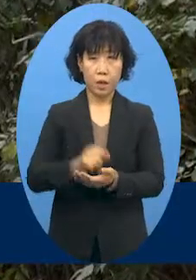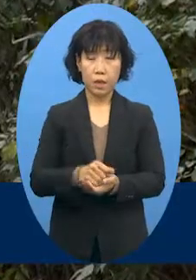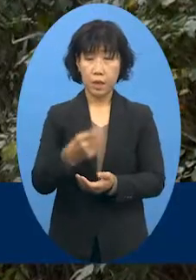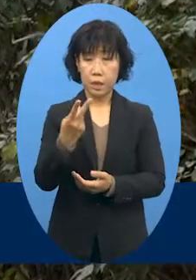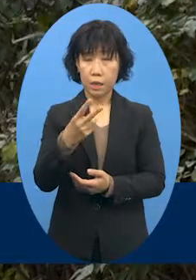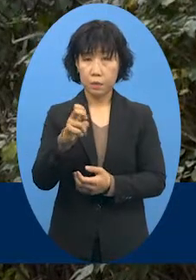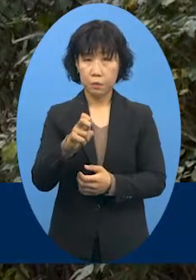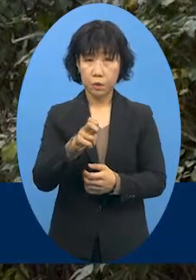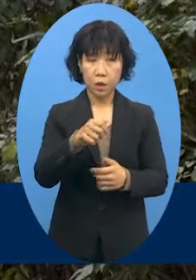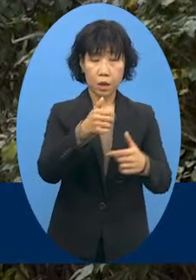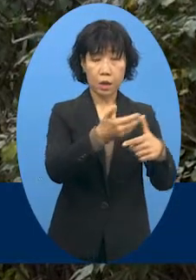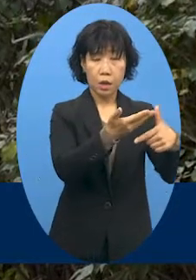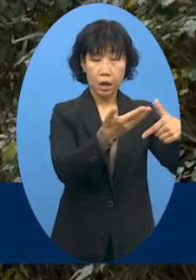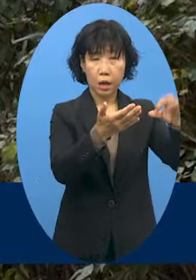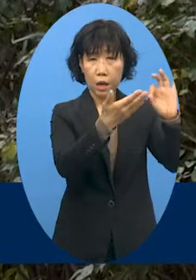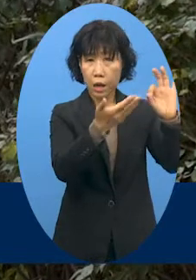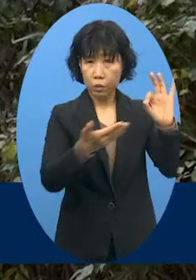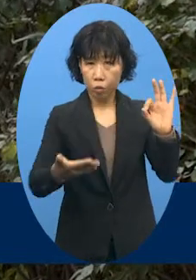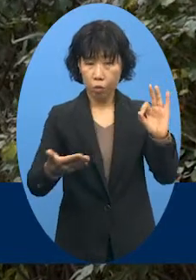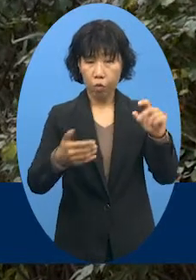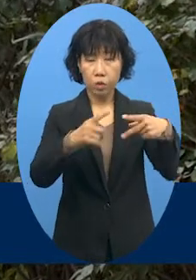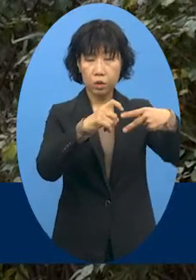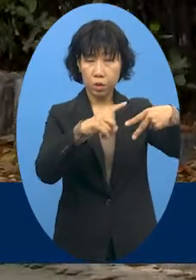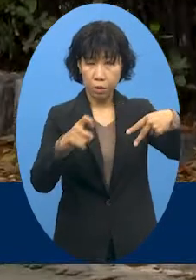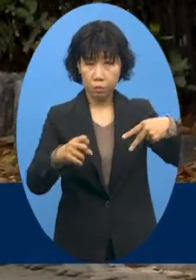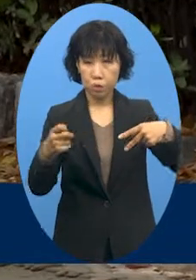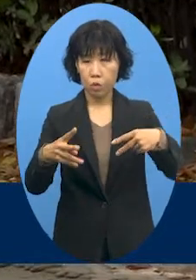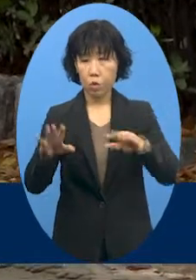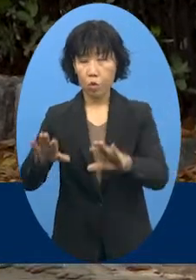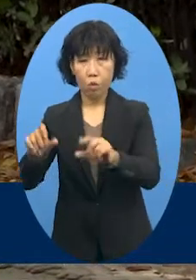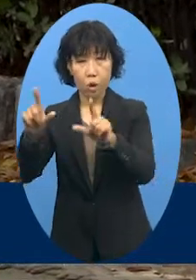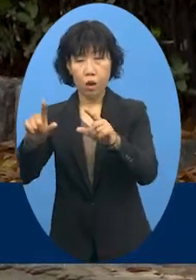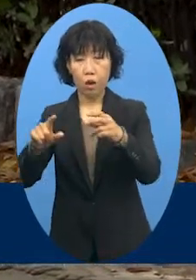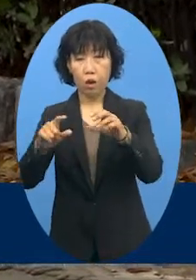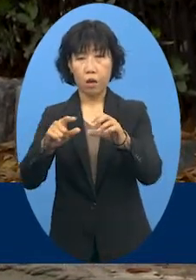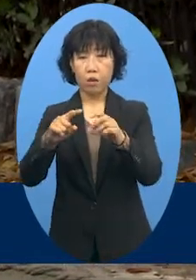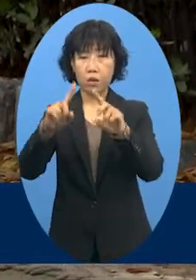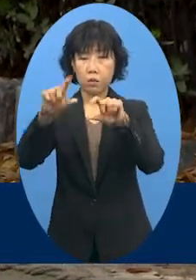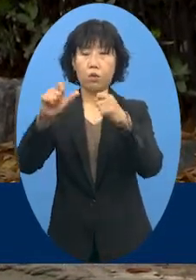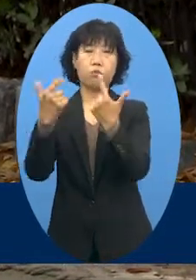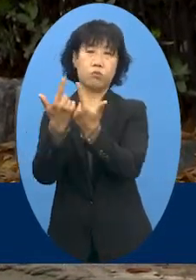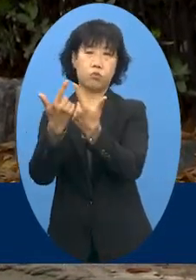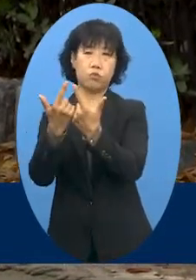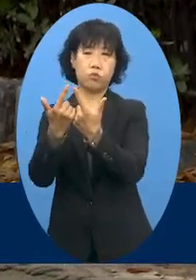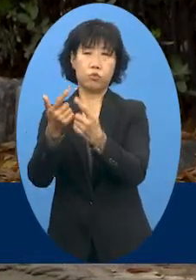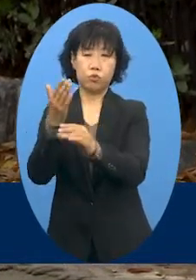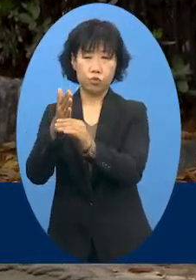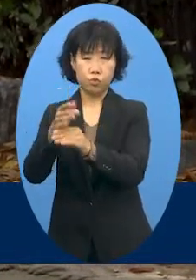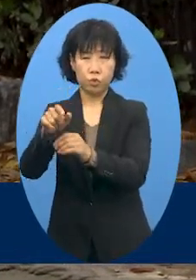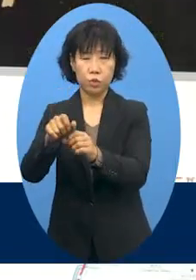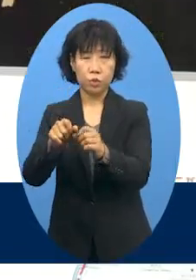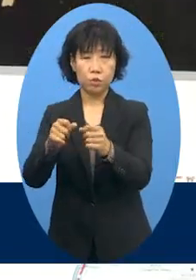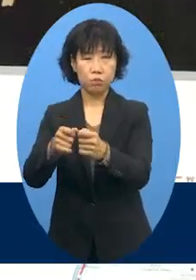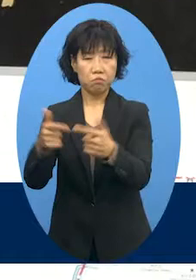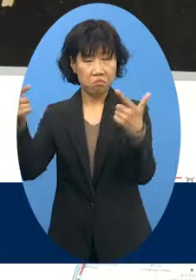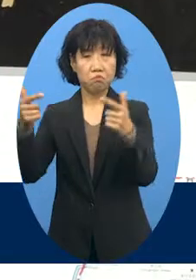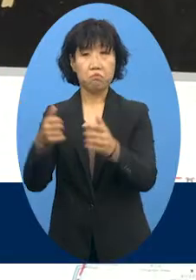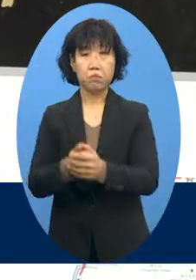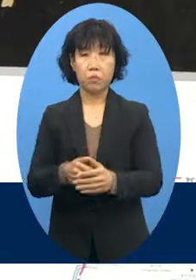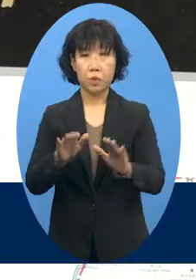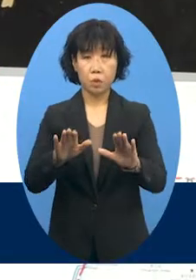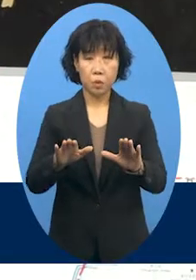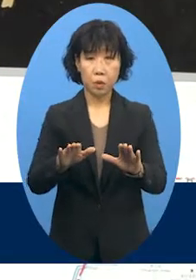2020년 강동구와 서대문구 2021년 성북구 와 중구 등의 사업을 전파 있습니다